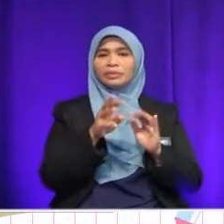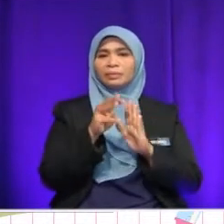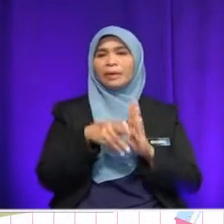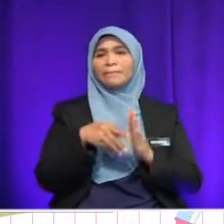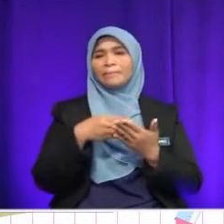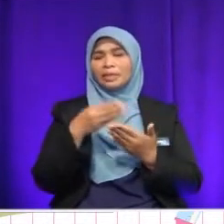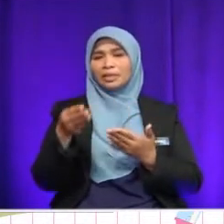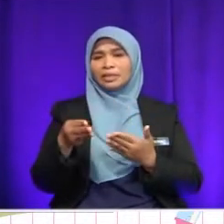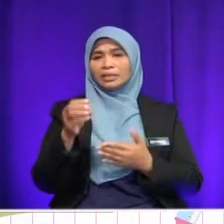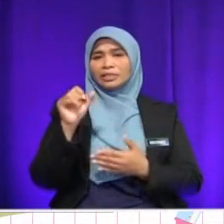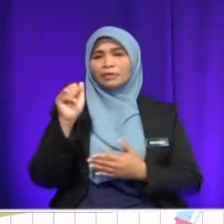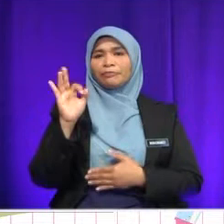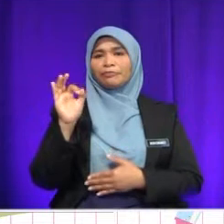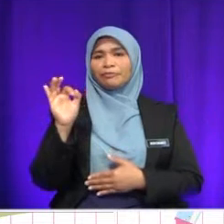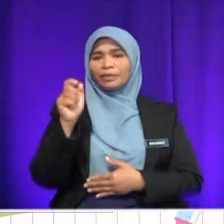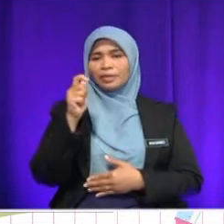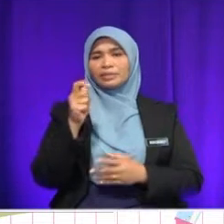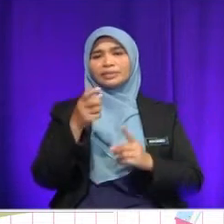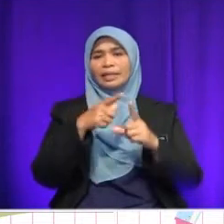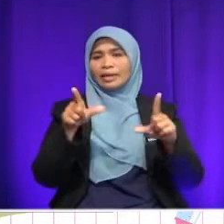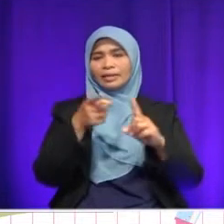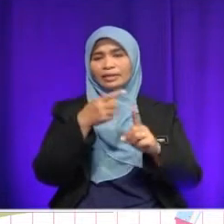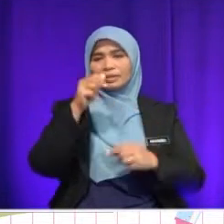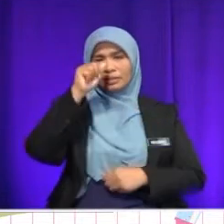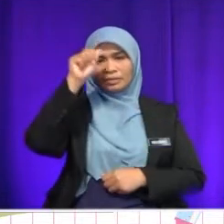selain daripada Allah. Okey, seterusnya.